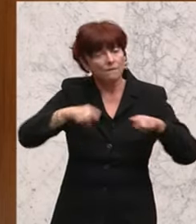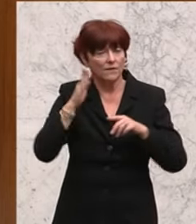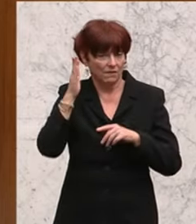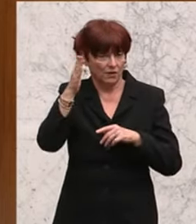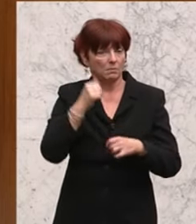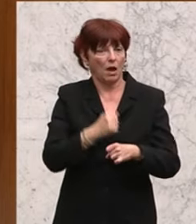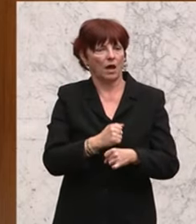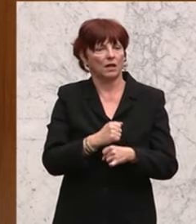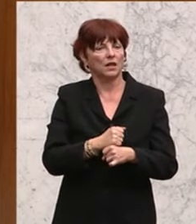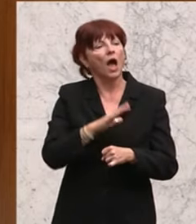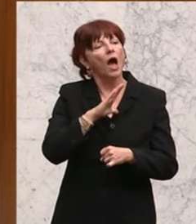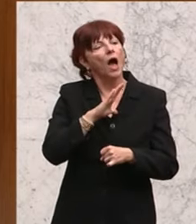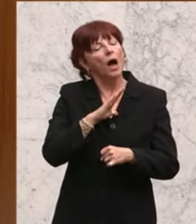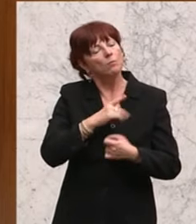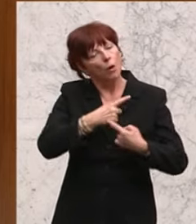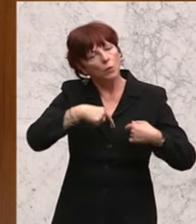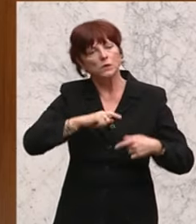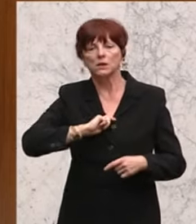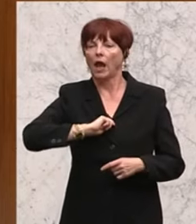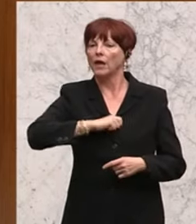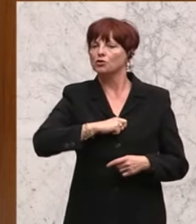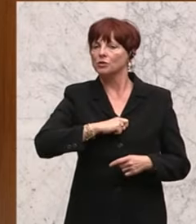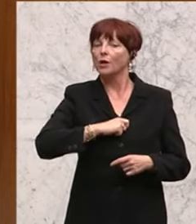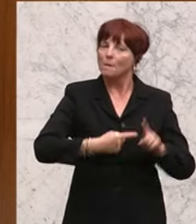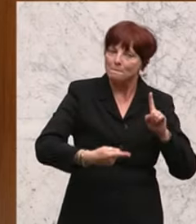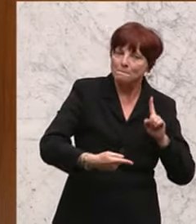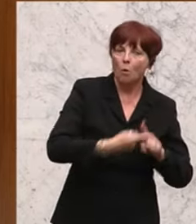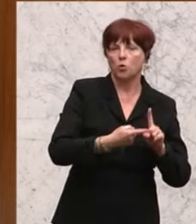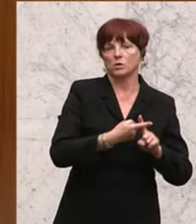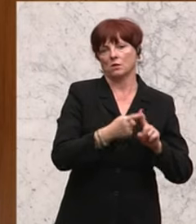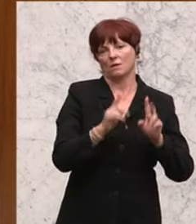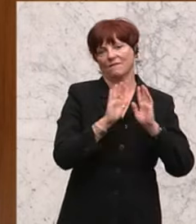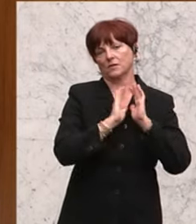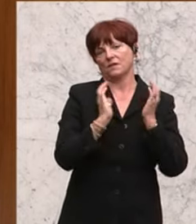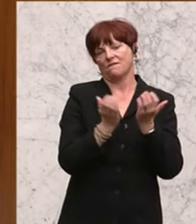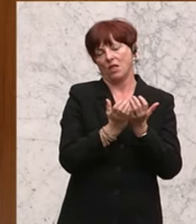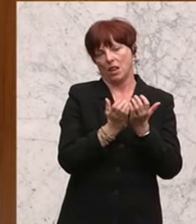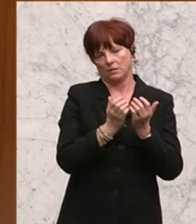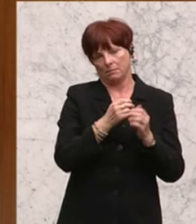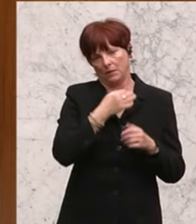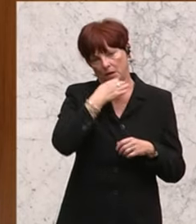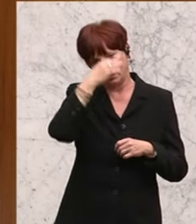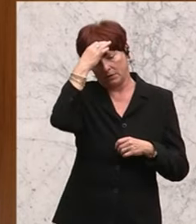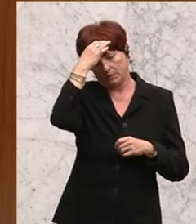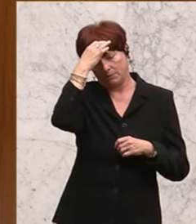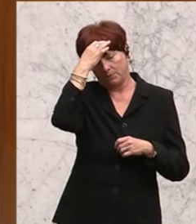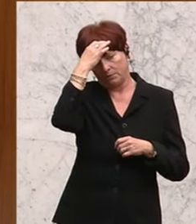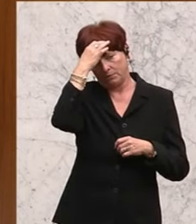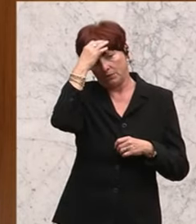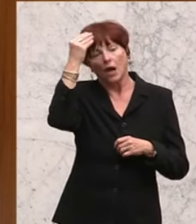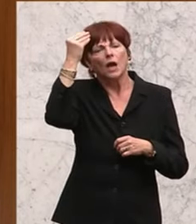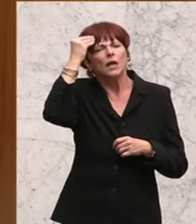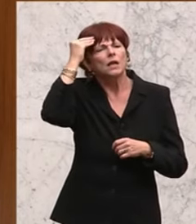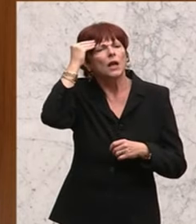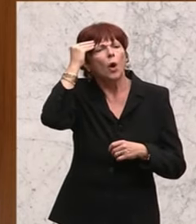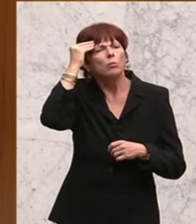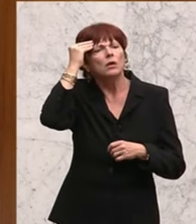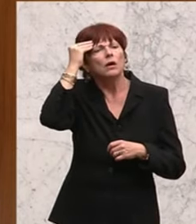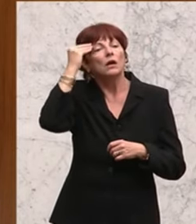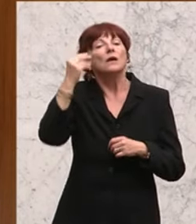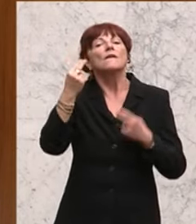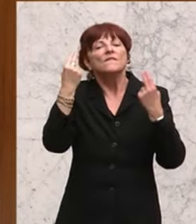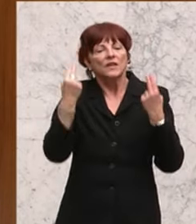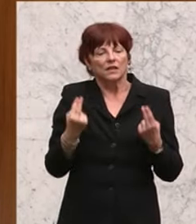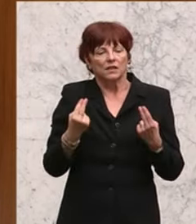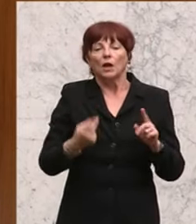allerdings aus einer Position heraus, aus einem positiven Weltbild. Ich glaube, es geht darum, positive Politik